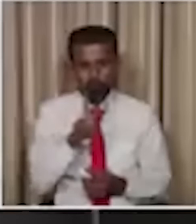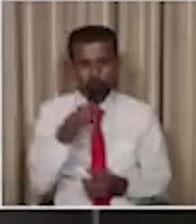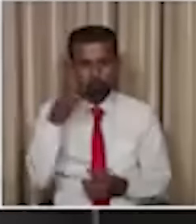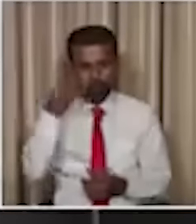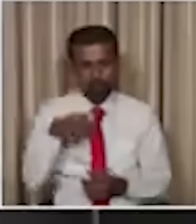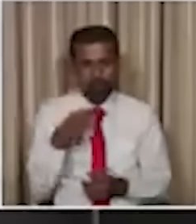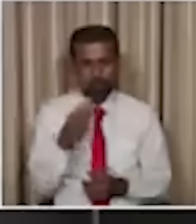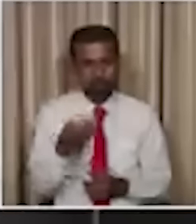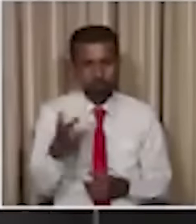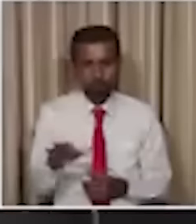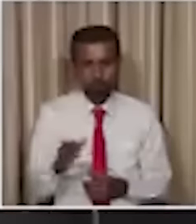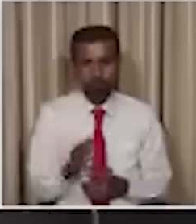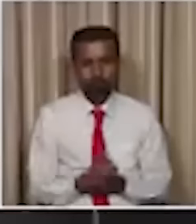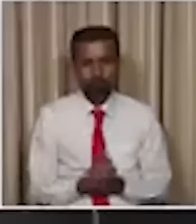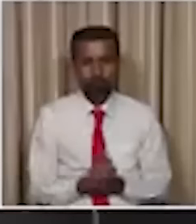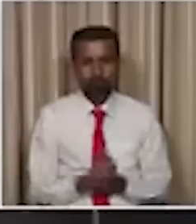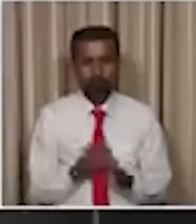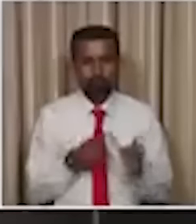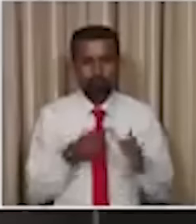දීලා තියෙනවා. ඒ වගේම ASP